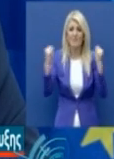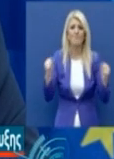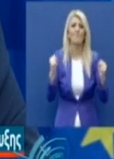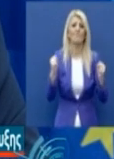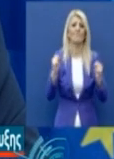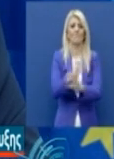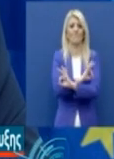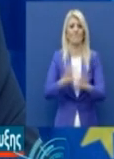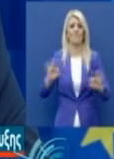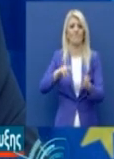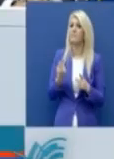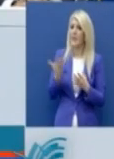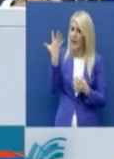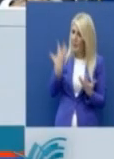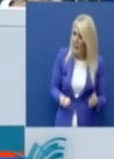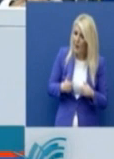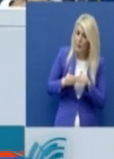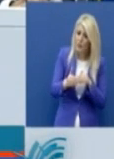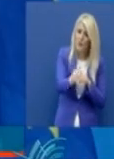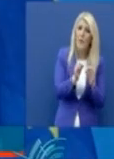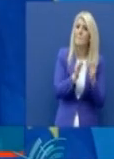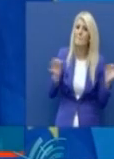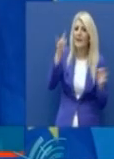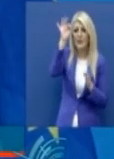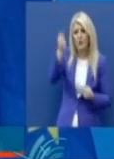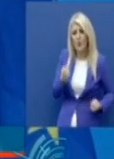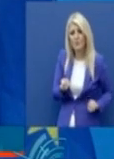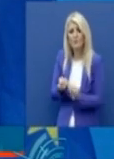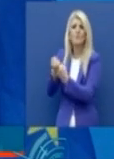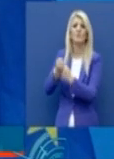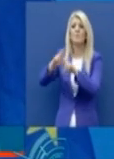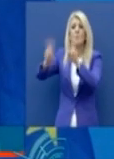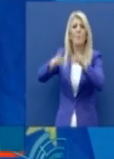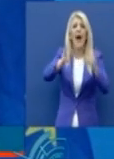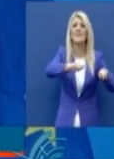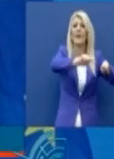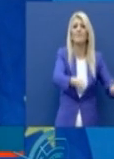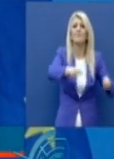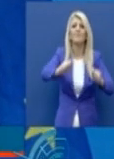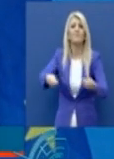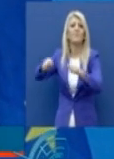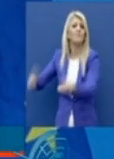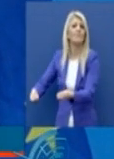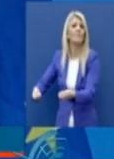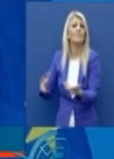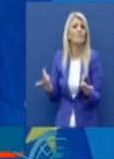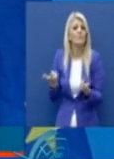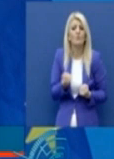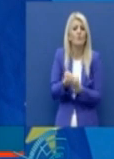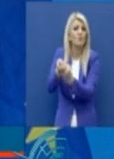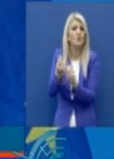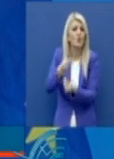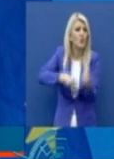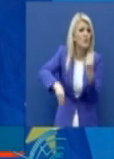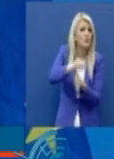πανδημία και να πάμε ακόμα καλύτερα. Είμαστε σε συζήτηση, ειδικότερα για εκείνες οι επιχειρήσεις οι οποίες δεν μπορούν να έχουν